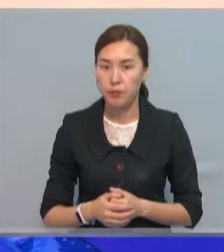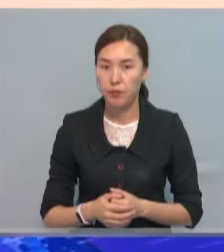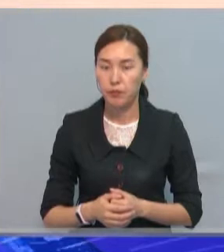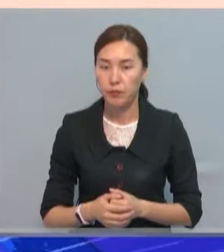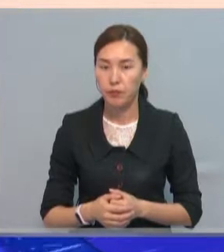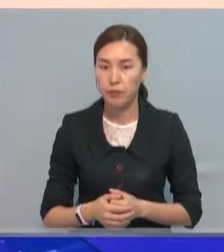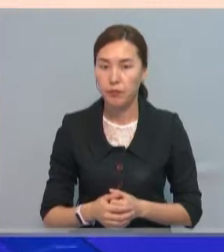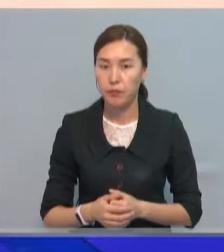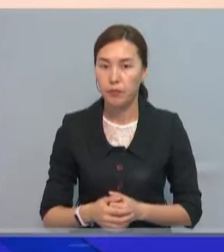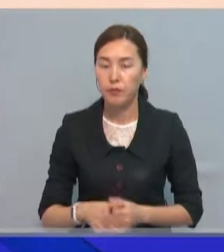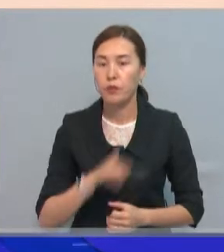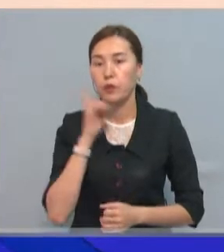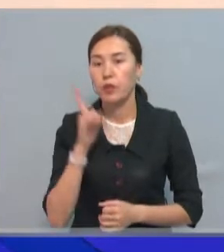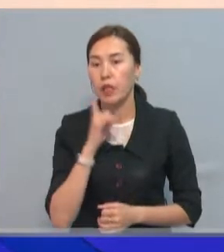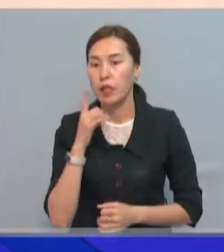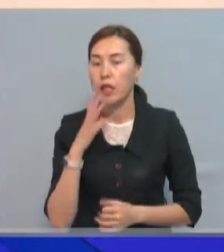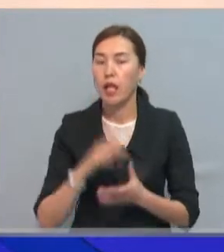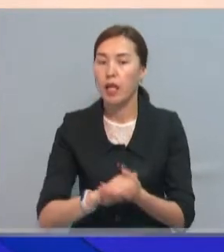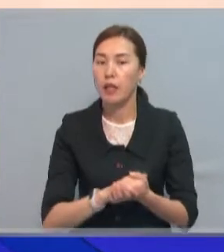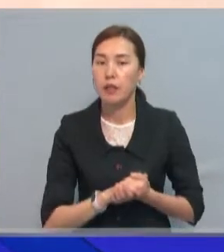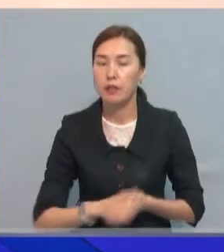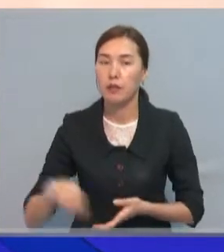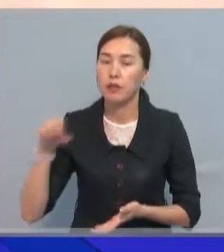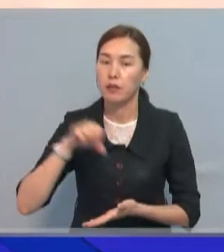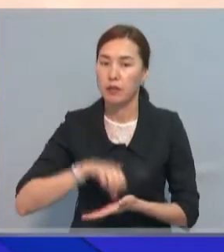осы жастардың, мынау ассамблея